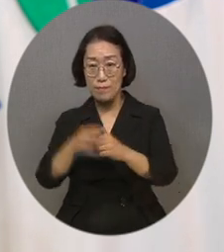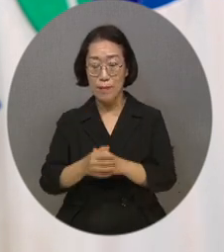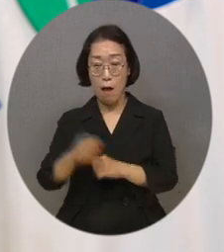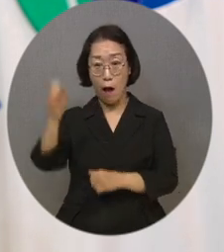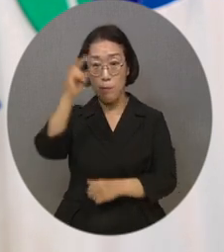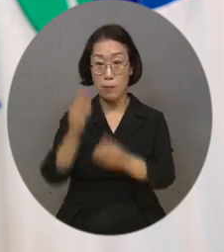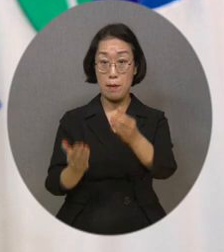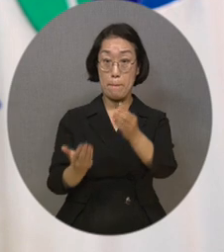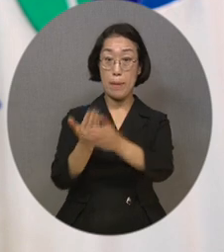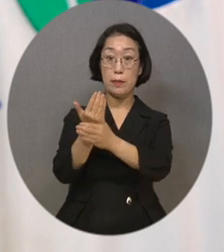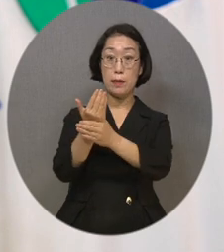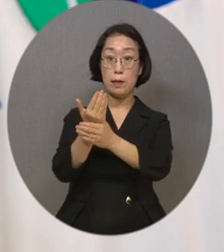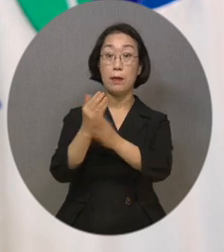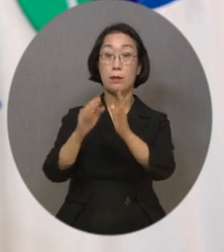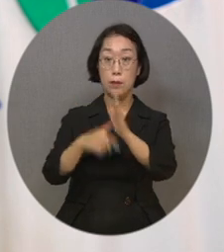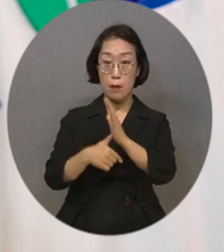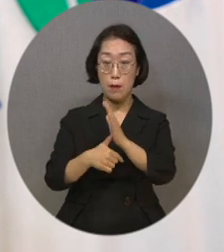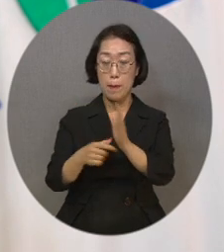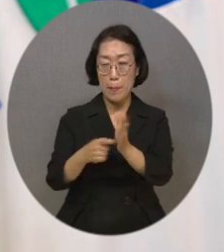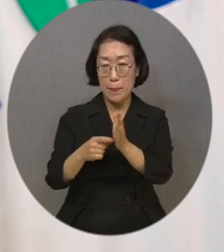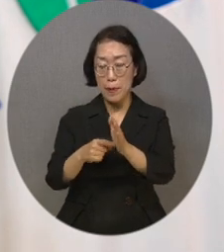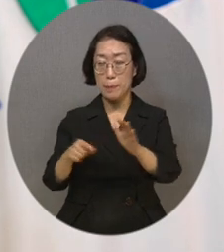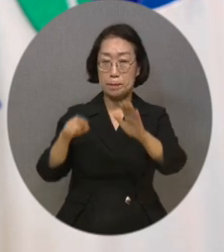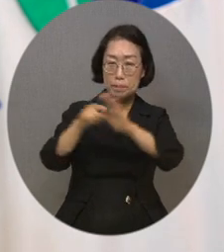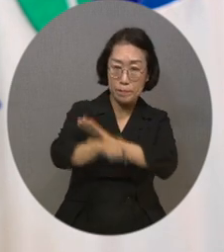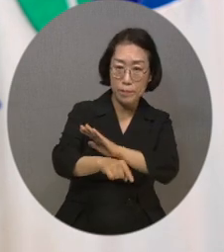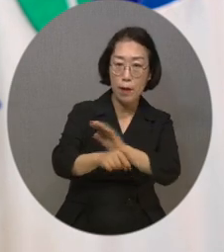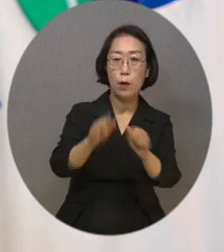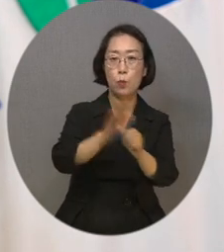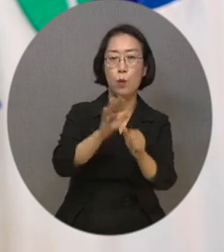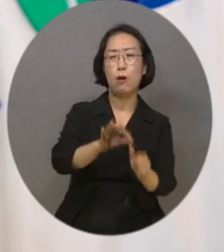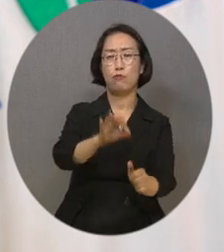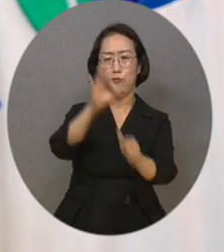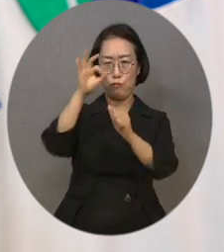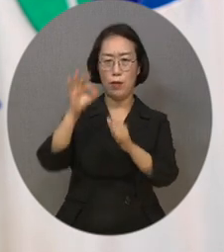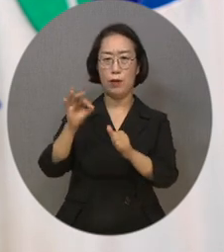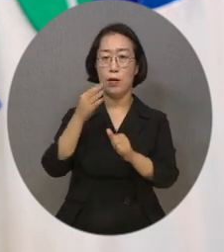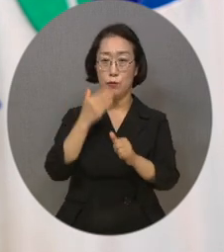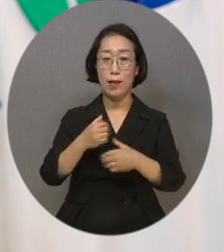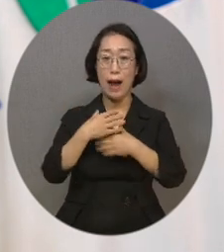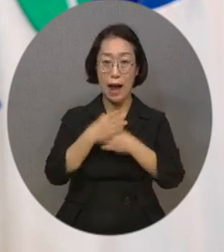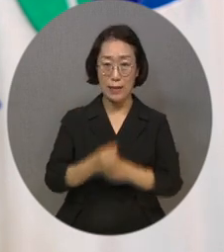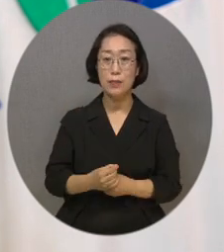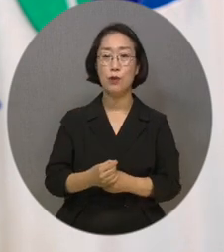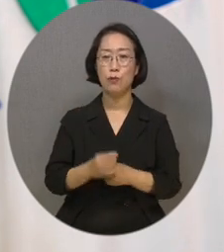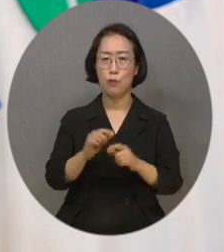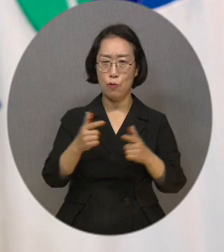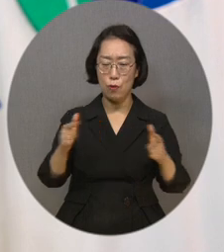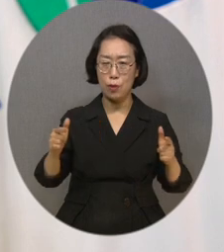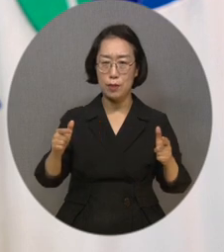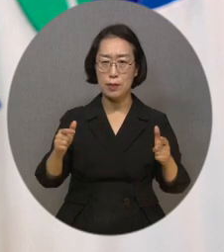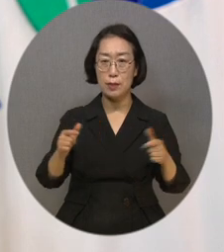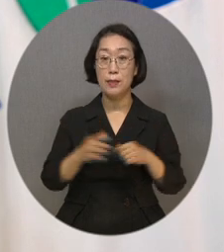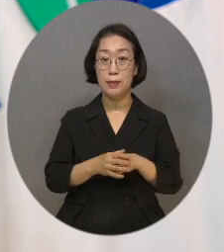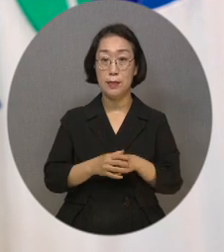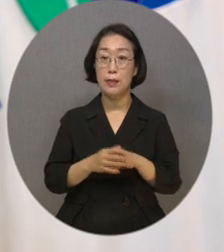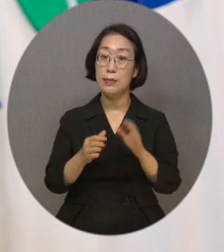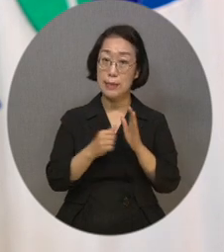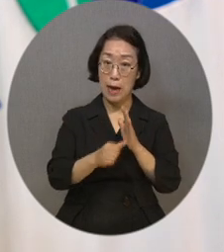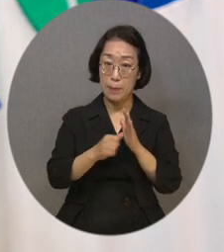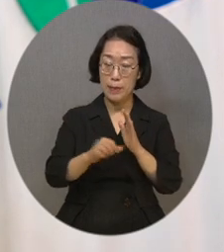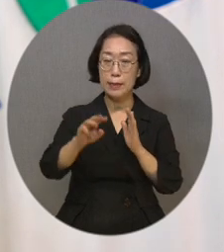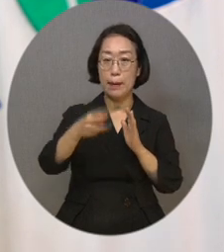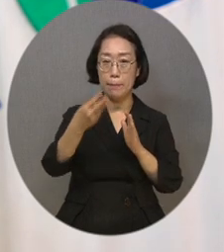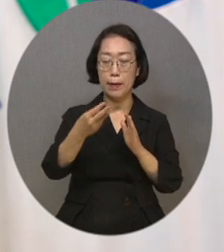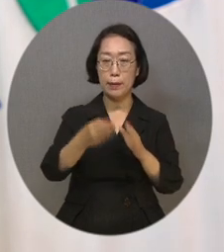상황이 생기면 바로 응급조치가 이루어질 수 있도록 하는 그런 안전장비 같은 경우도 저희가 300대를 이제 추가로